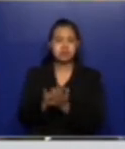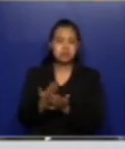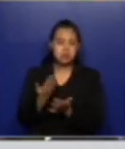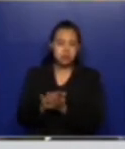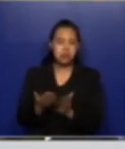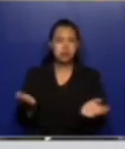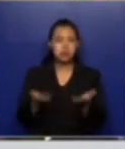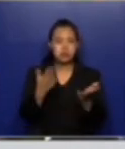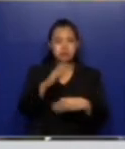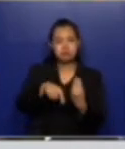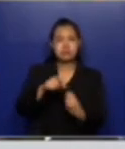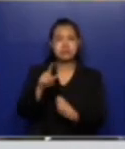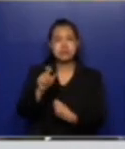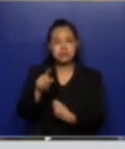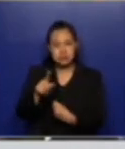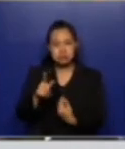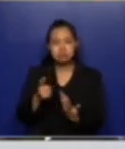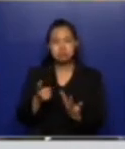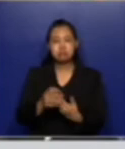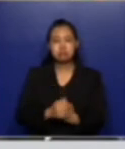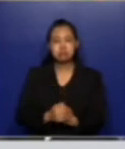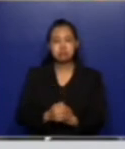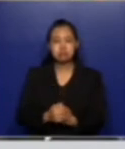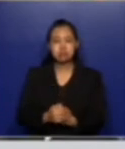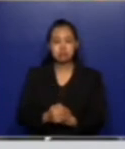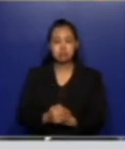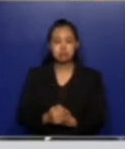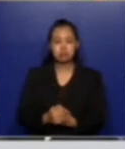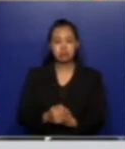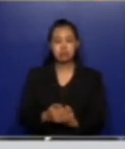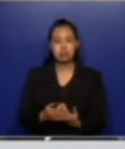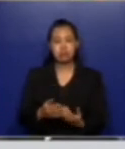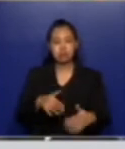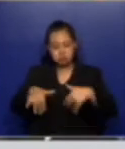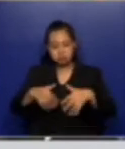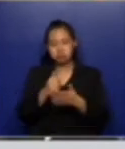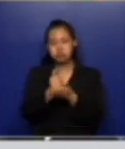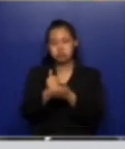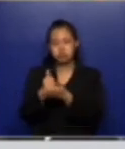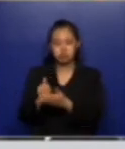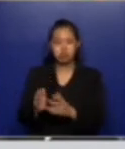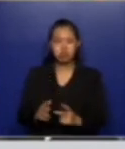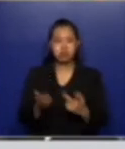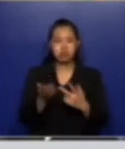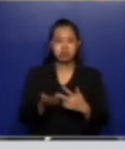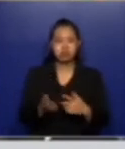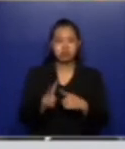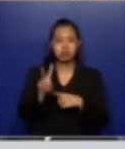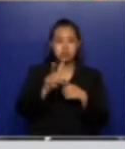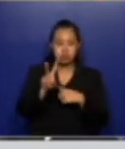ระตุ้นเศรษฐกิจเพื่อปากท้องของพี่น้องประชาชนอันดับ2ครับกระทรวงศึกษาธิการ